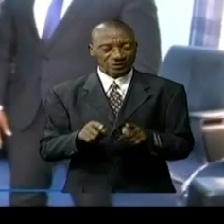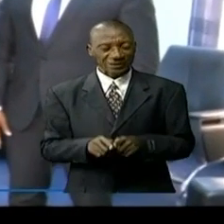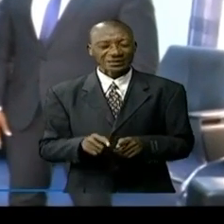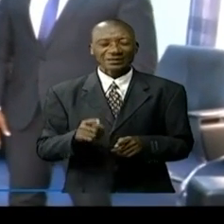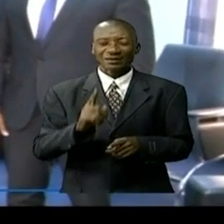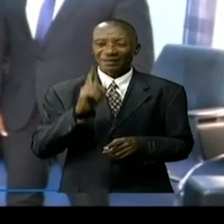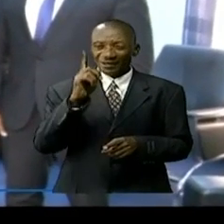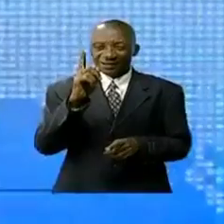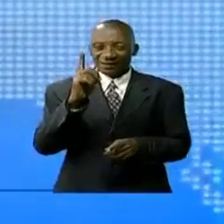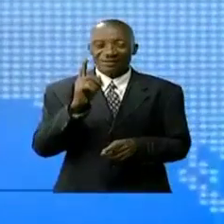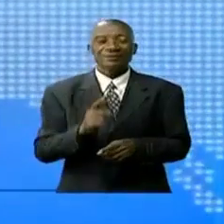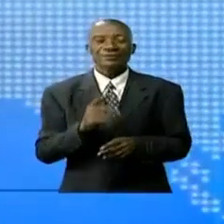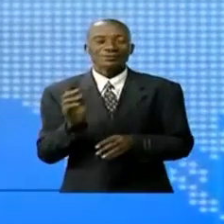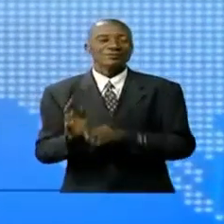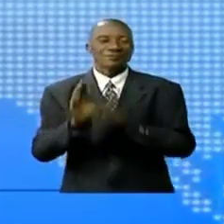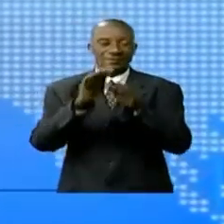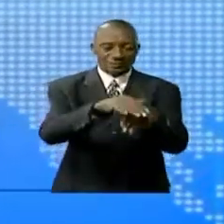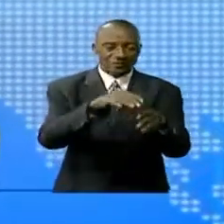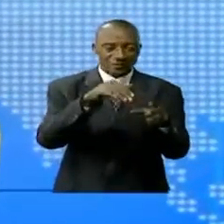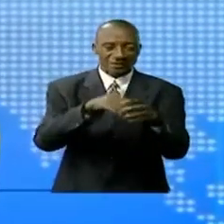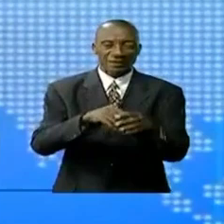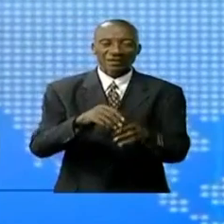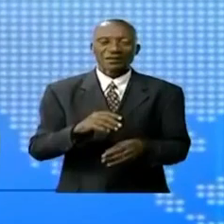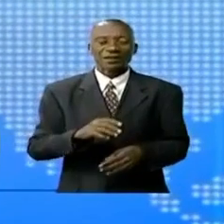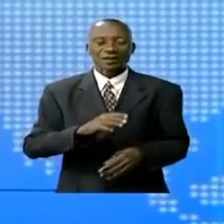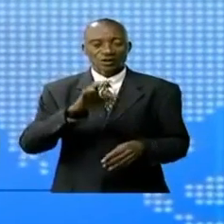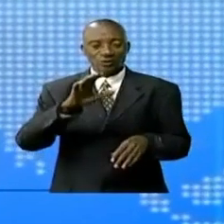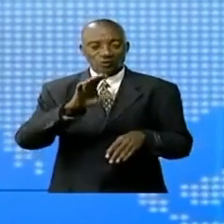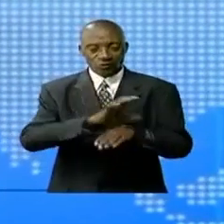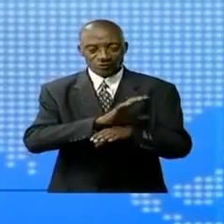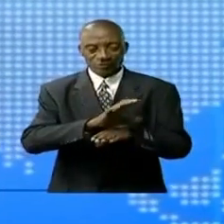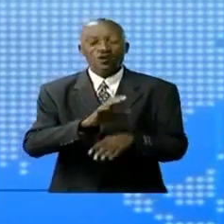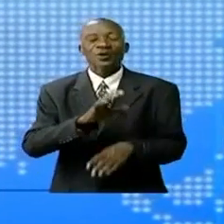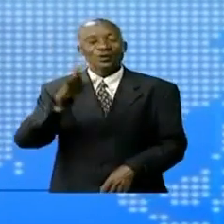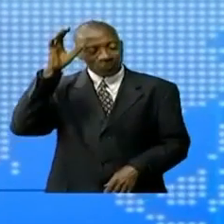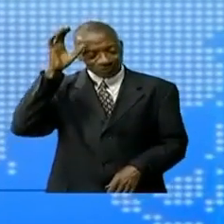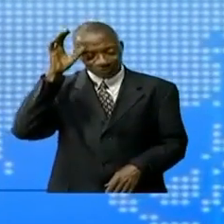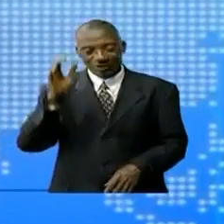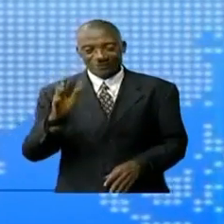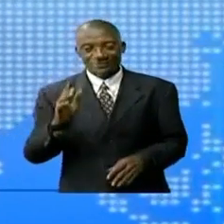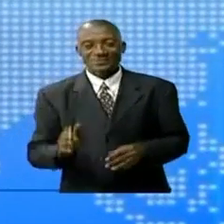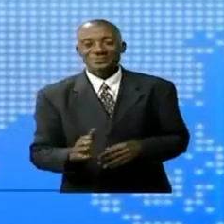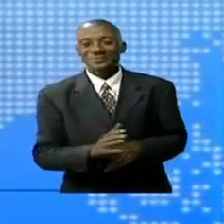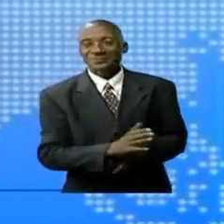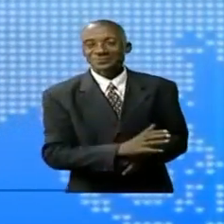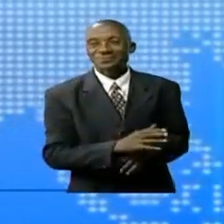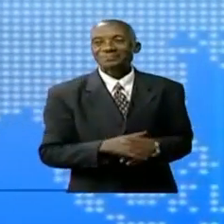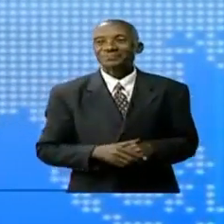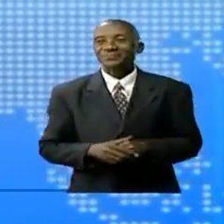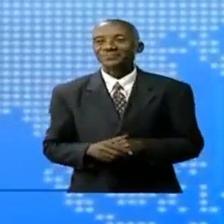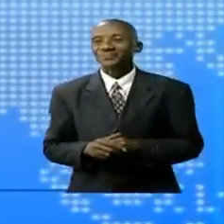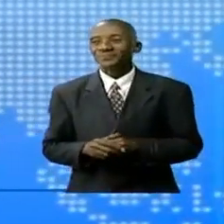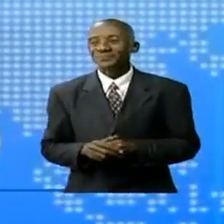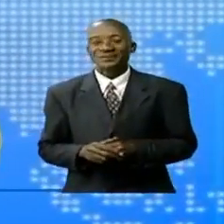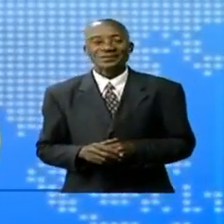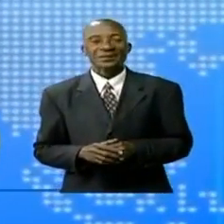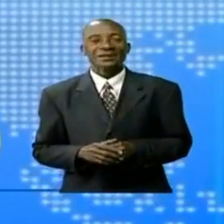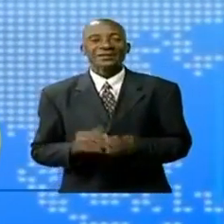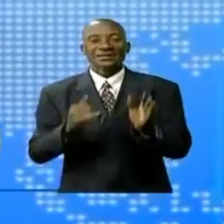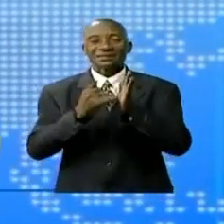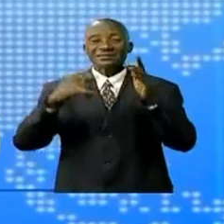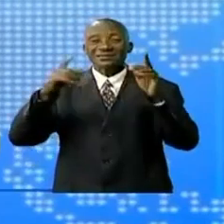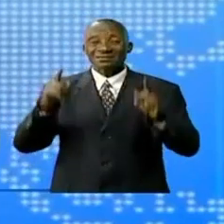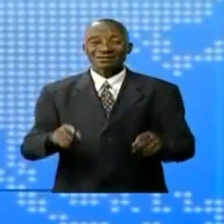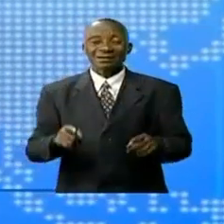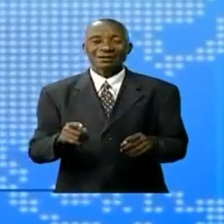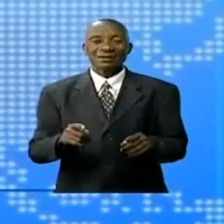Côte d'Ivoire. Voilà, 24 avril 2016, 24 avril 2022, 6 ans depuis la mort de l'artiste musicien